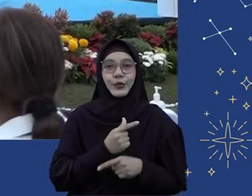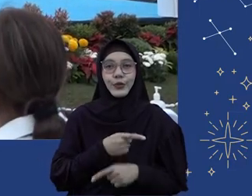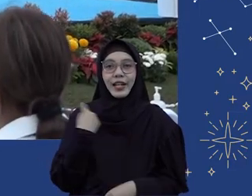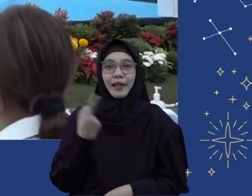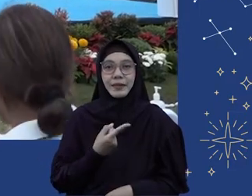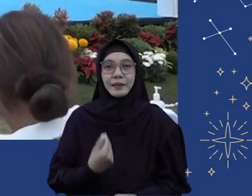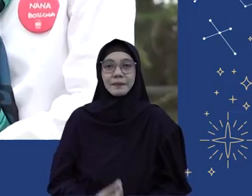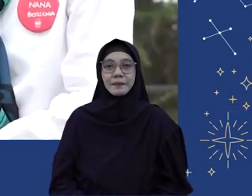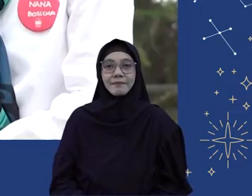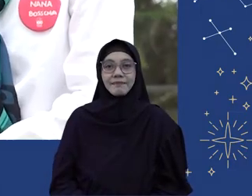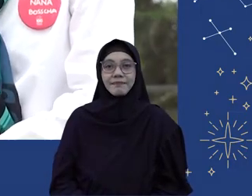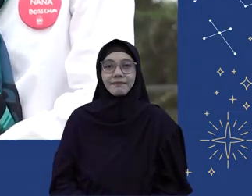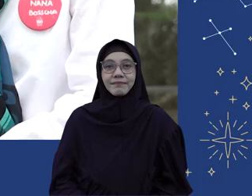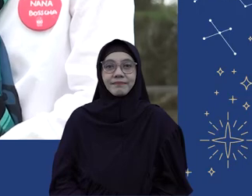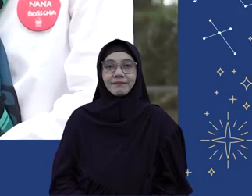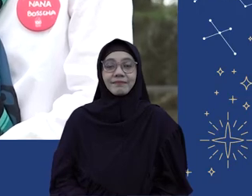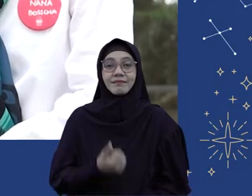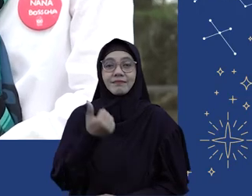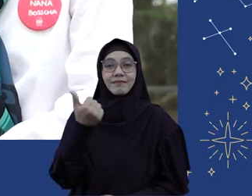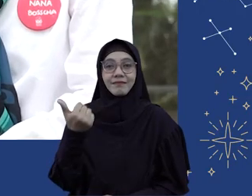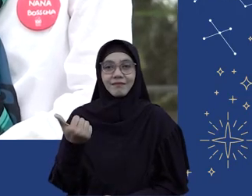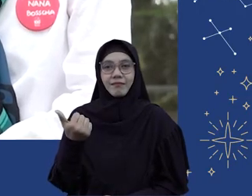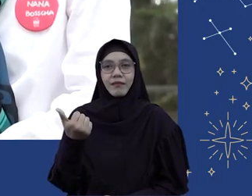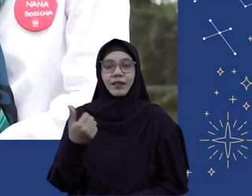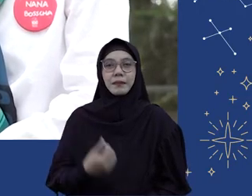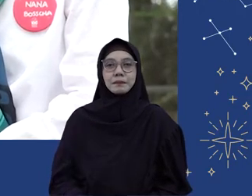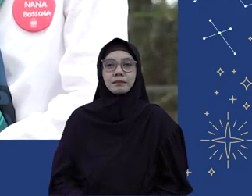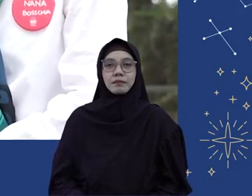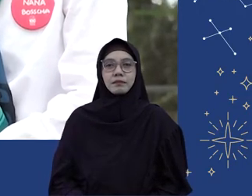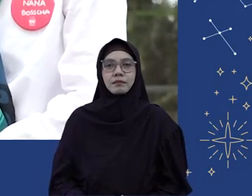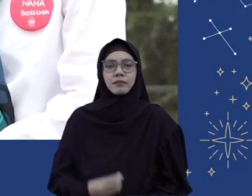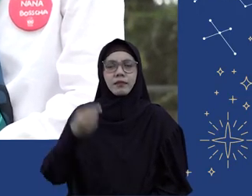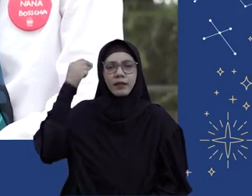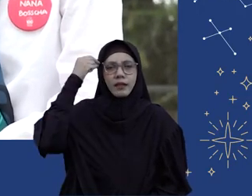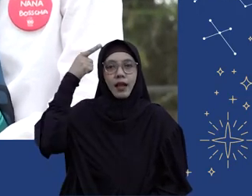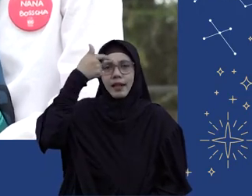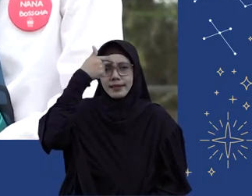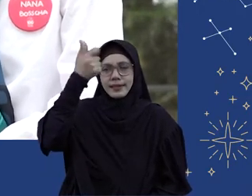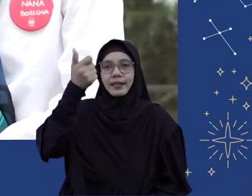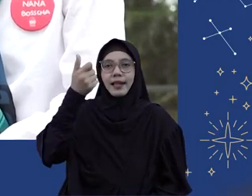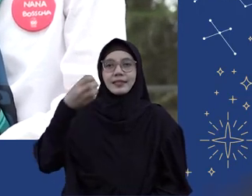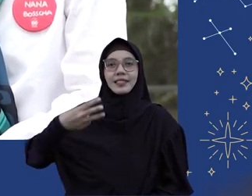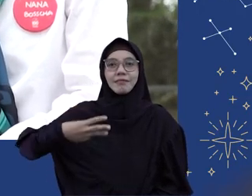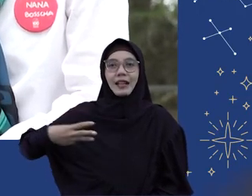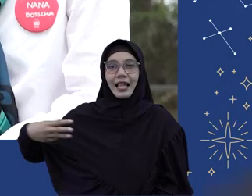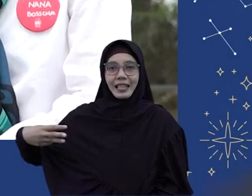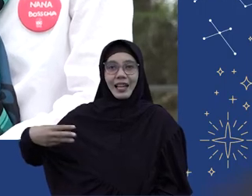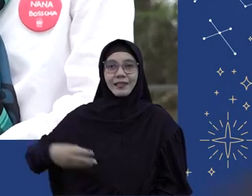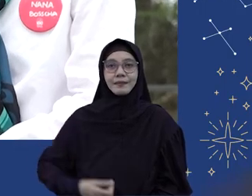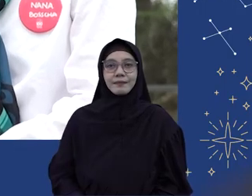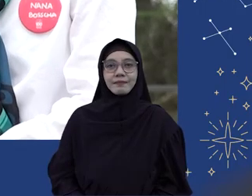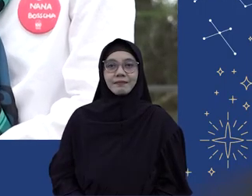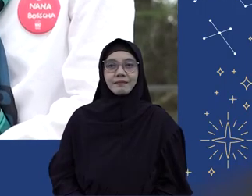juga merupakan salah satu petinggi Akademi pengetahuan di negeri Belanda dan banyak sekali